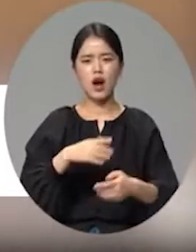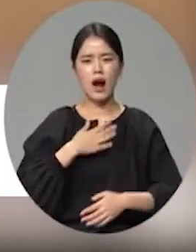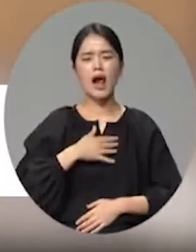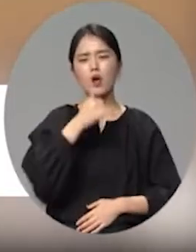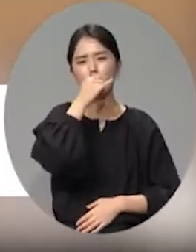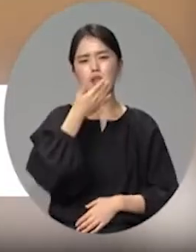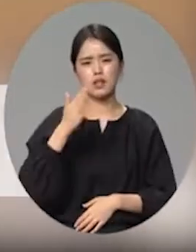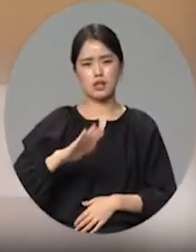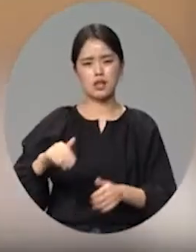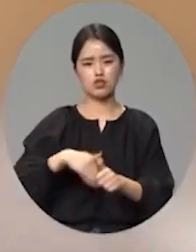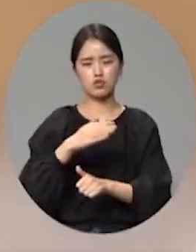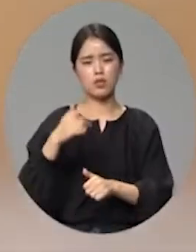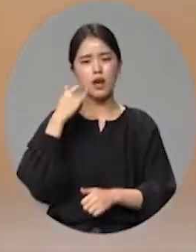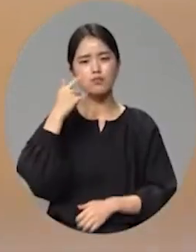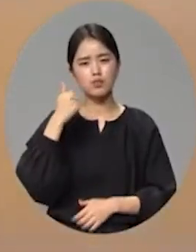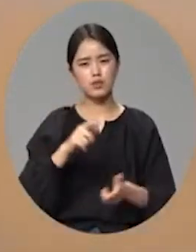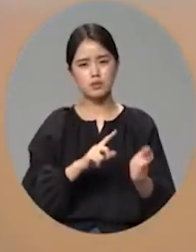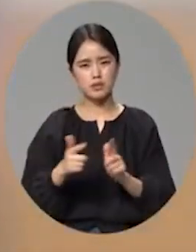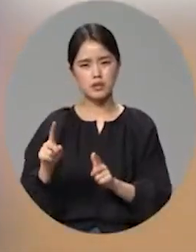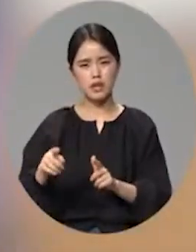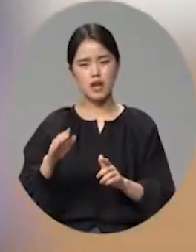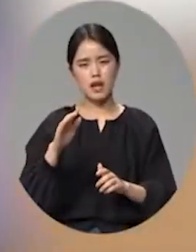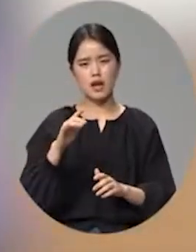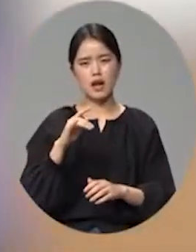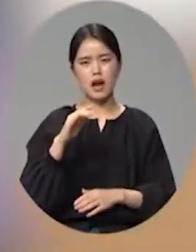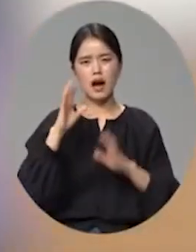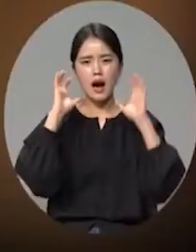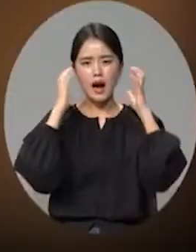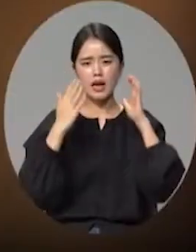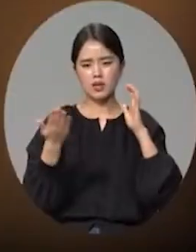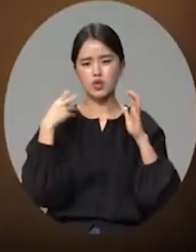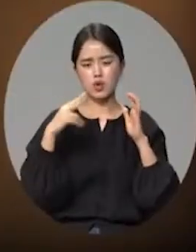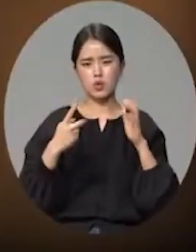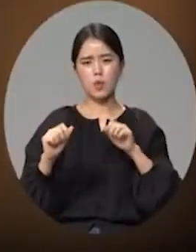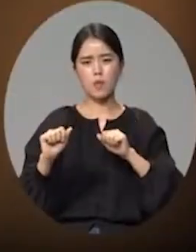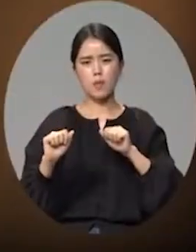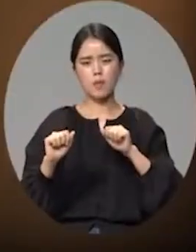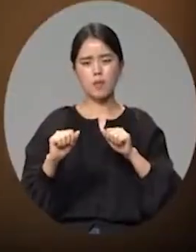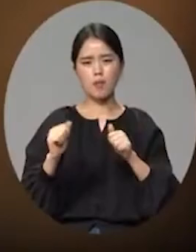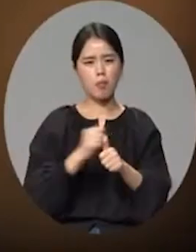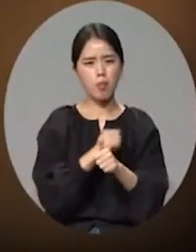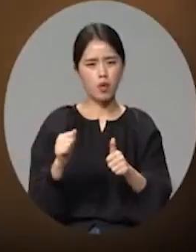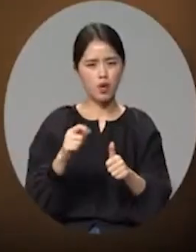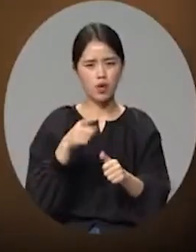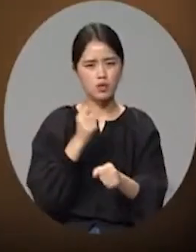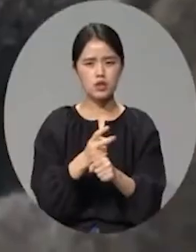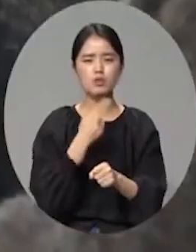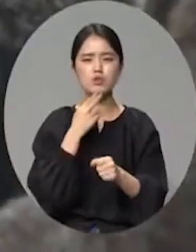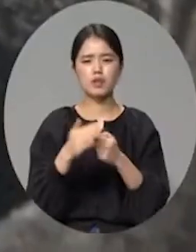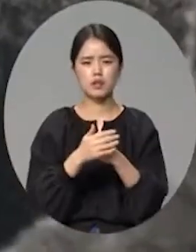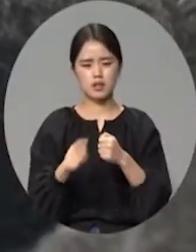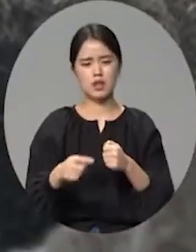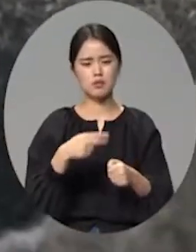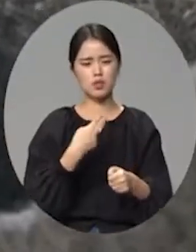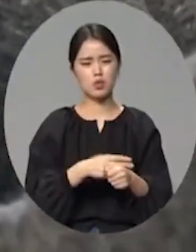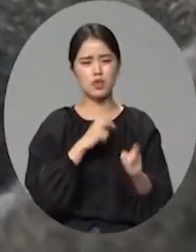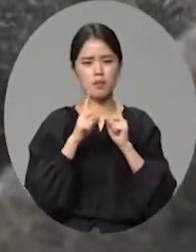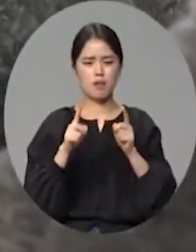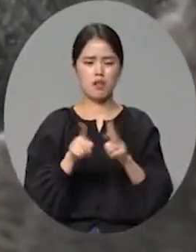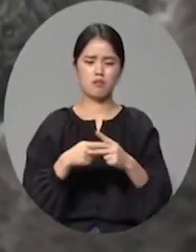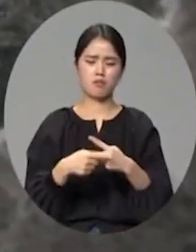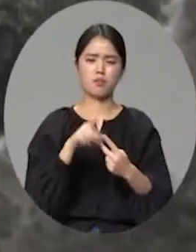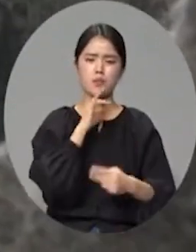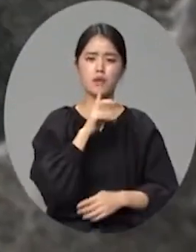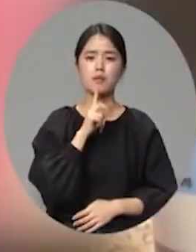주변 학부모들은 아이가 과거에도 폭력적인 행동을 일으킨 적이 없다 며 교사의 해명은 이해가 되지 않는다고